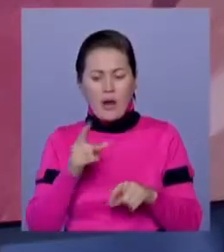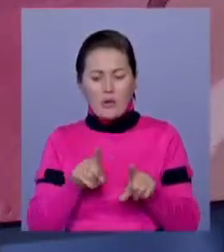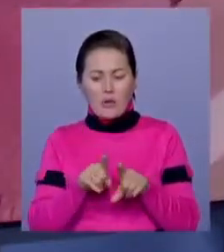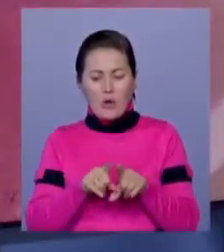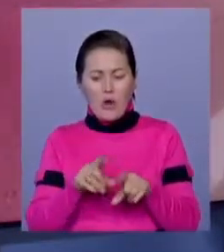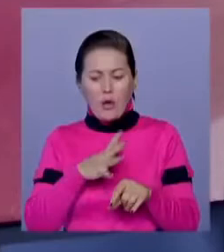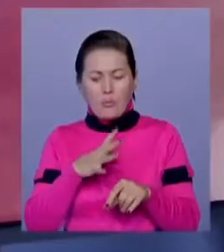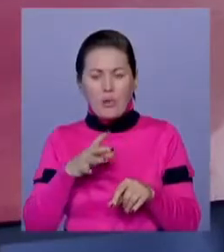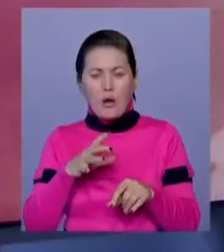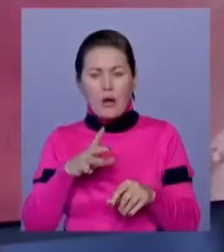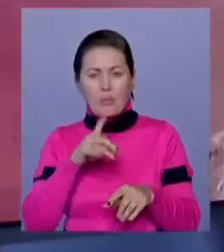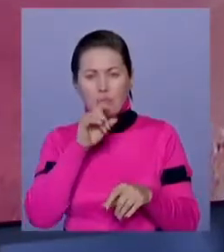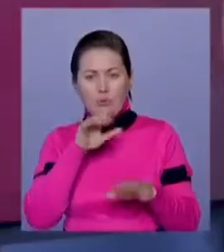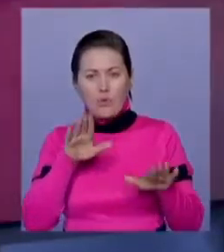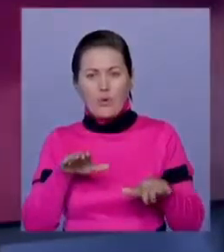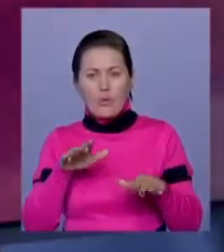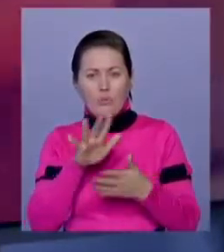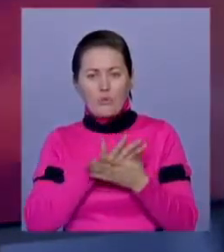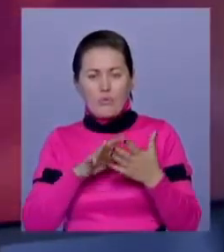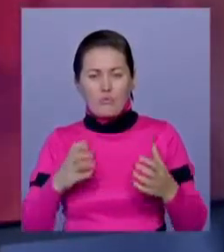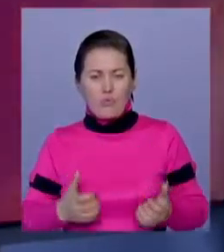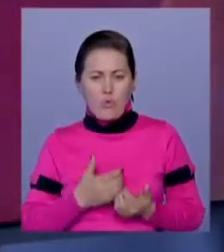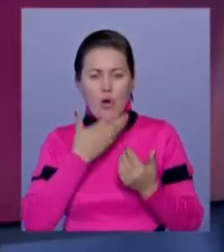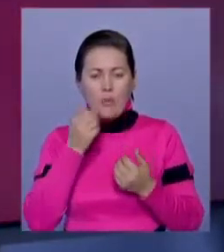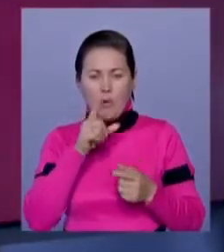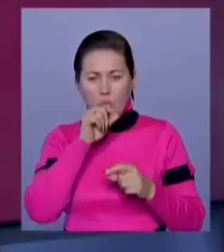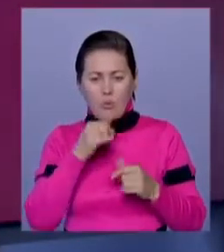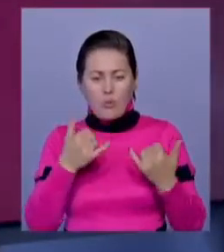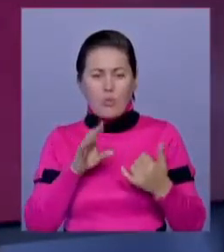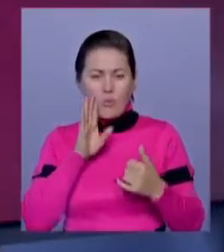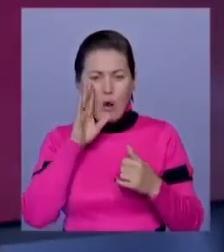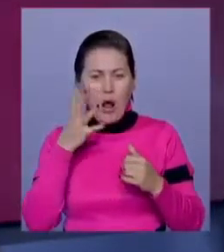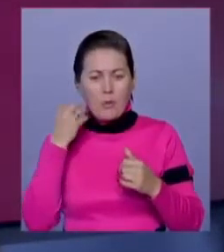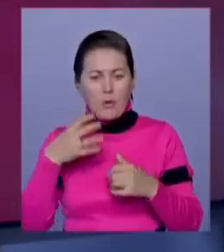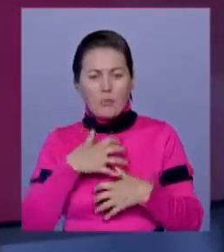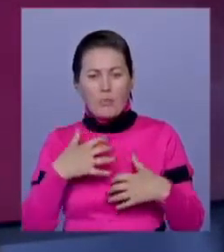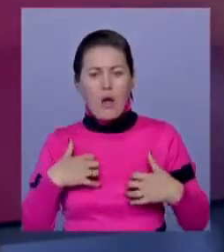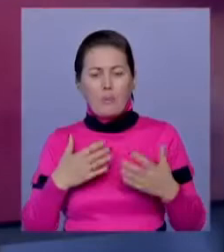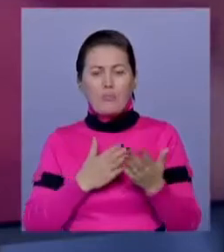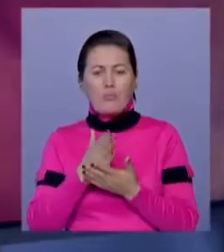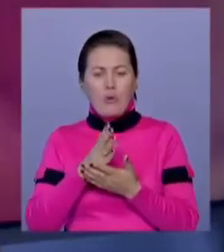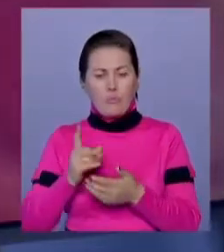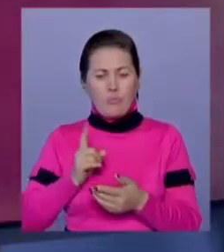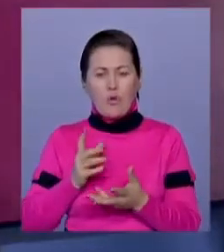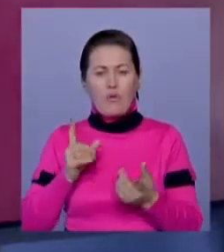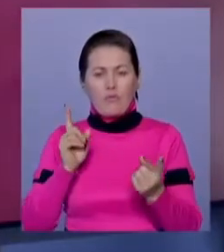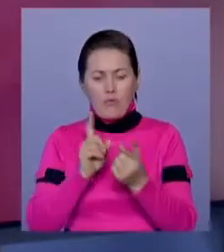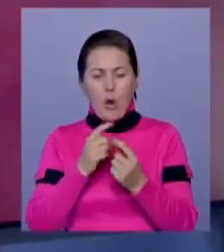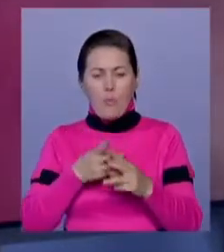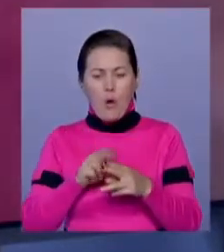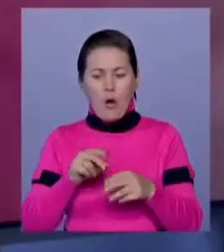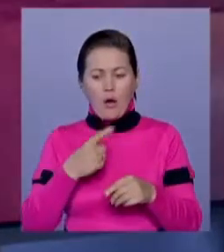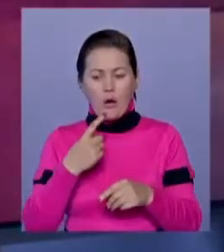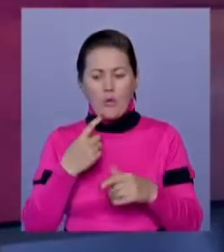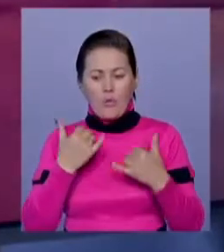керісінше кербезденіп пойызда еш үркімепті. Құсты бүгін таң сәріден Алматы зообағының қызметкерлері күтіп алды. Бір қазан купеге